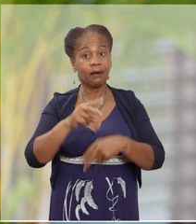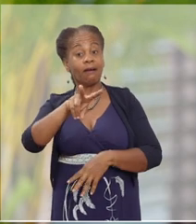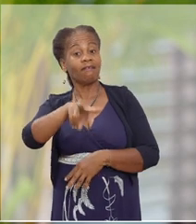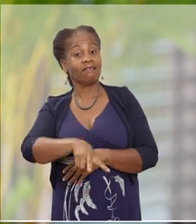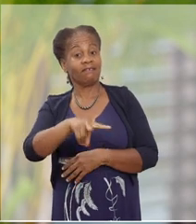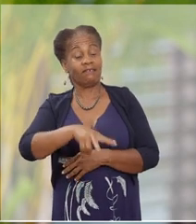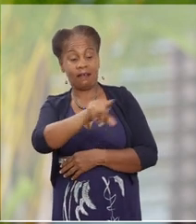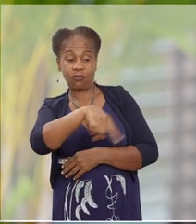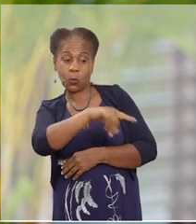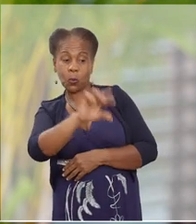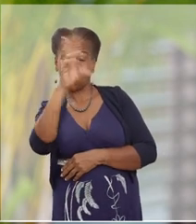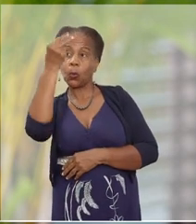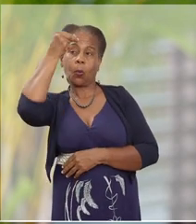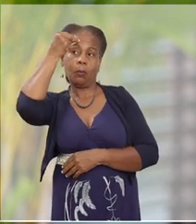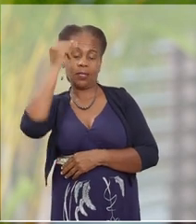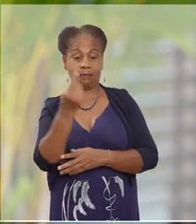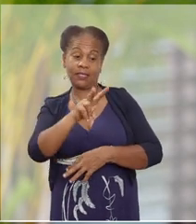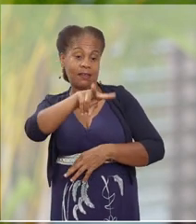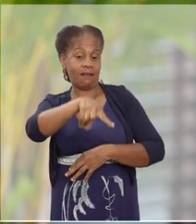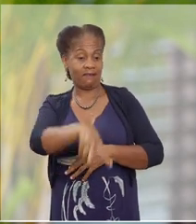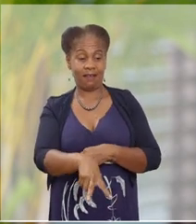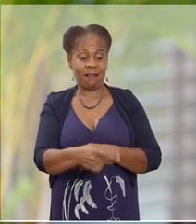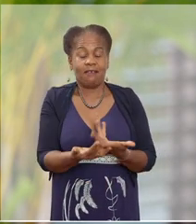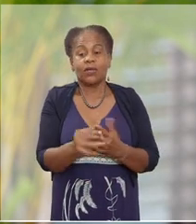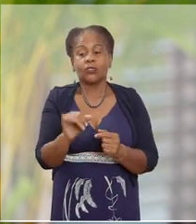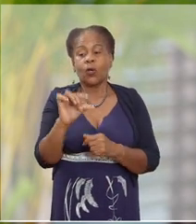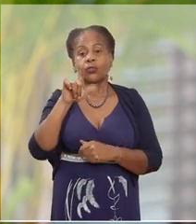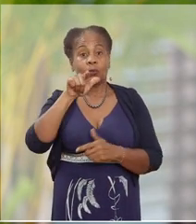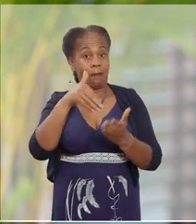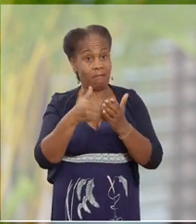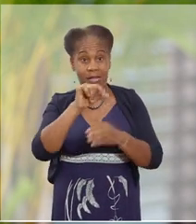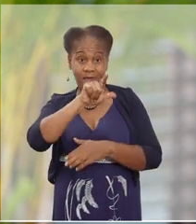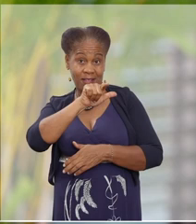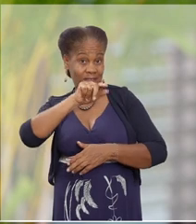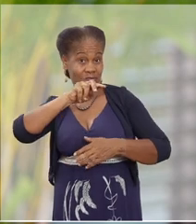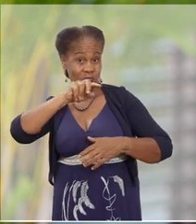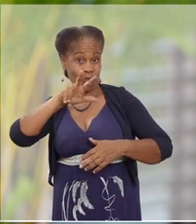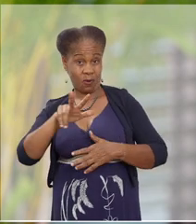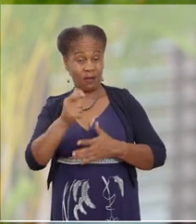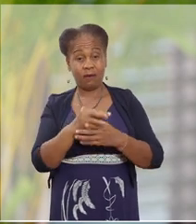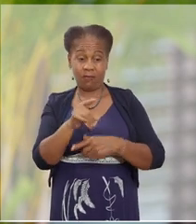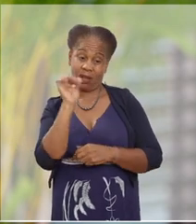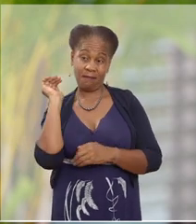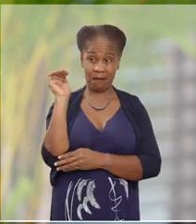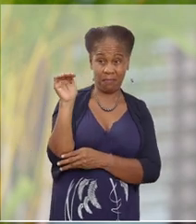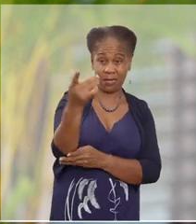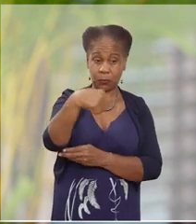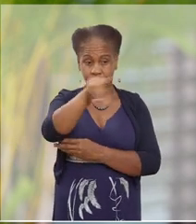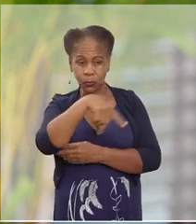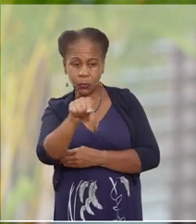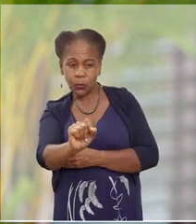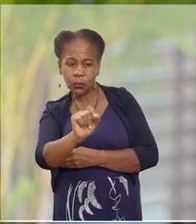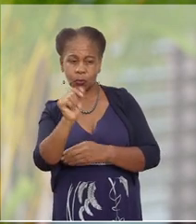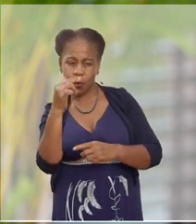l'aurez compris mes chers compatriotes plus que jamais en 2023 je vous invite à faire preuve